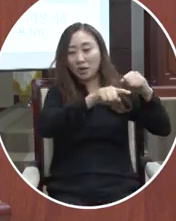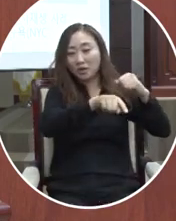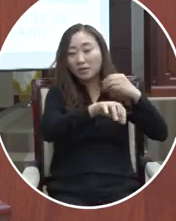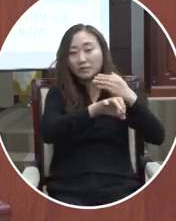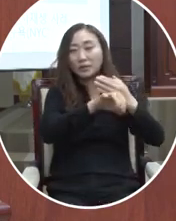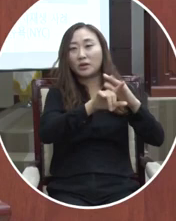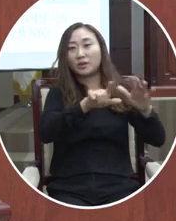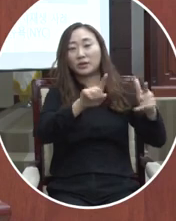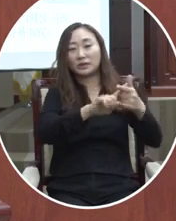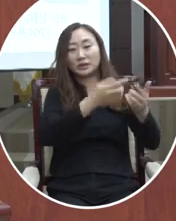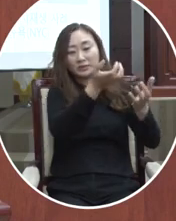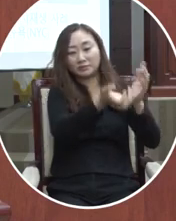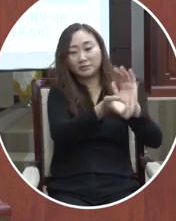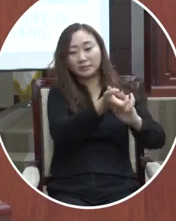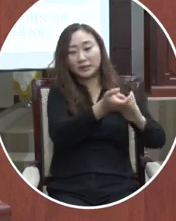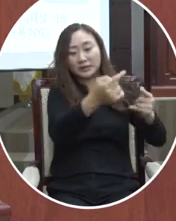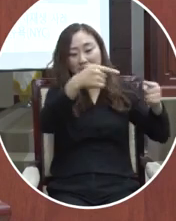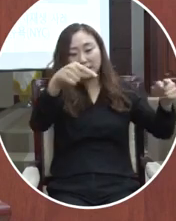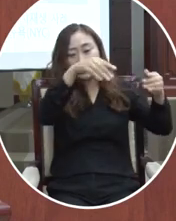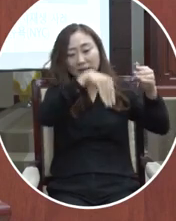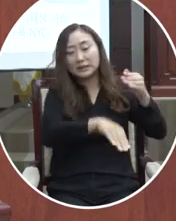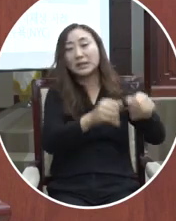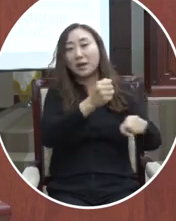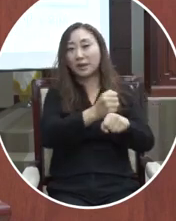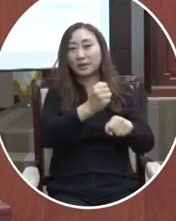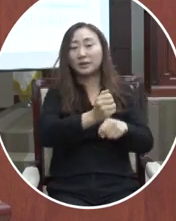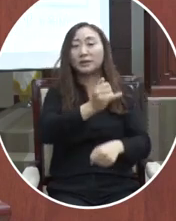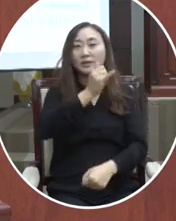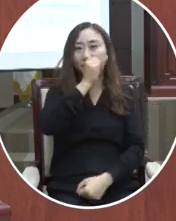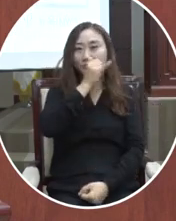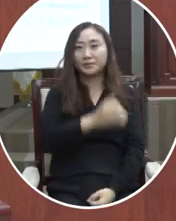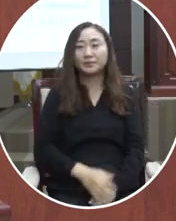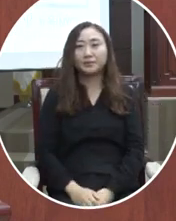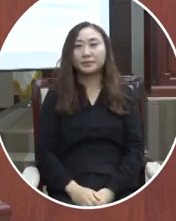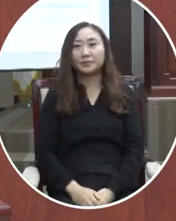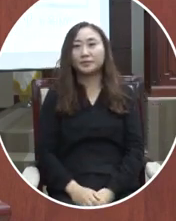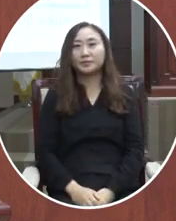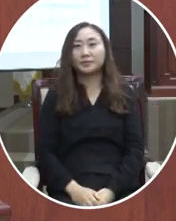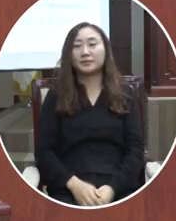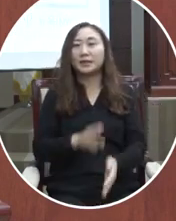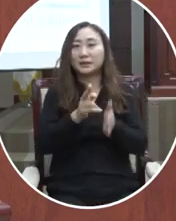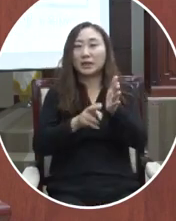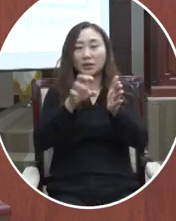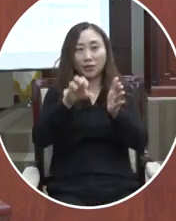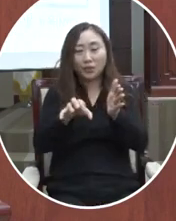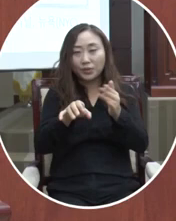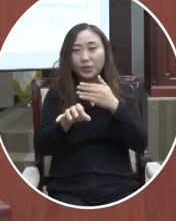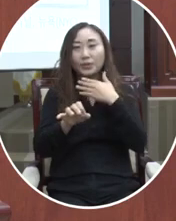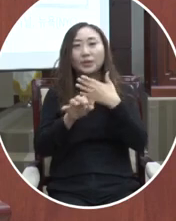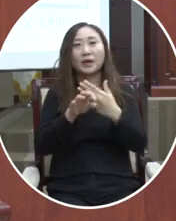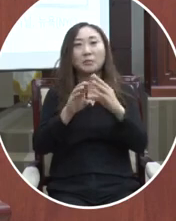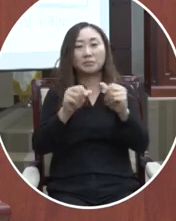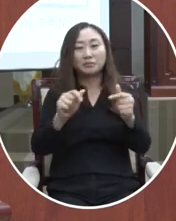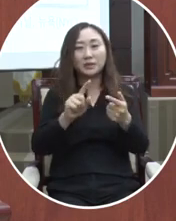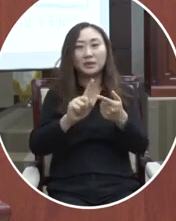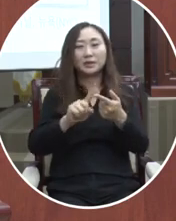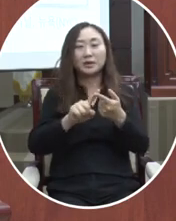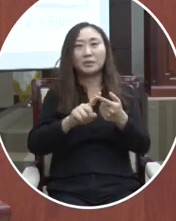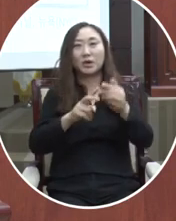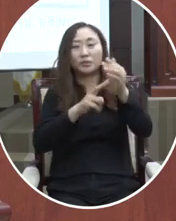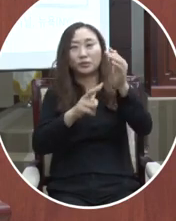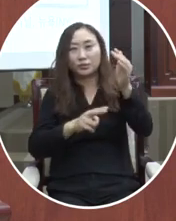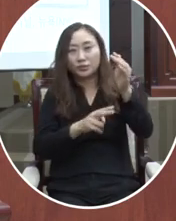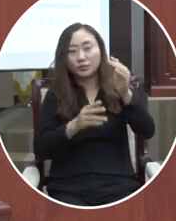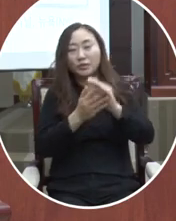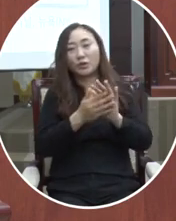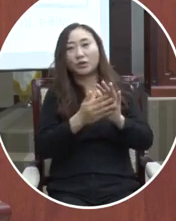지하와 상부 공중권을 활용한 개발을 추진한 바 있습니다. 파리는 철도 부지 데크화를 통하여 도시 공간을